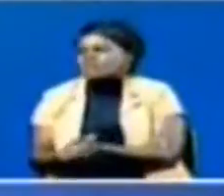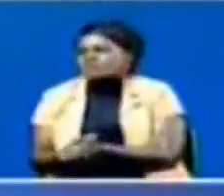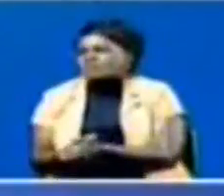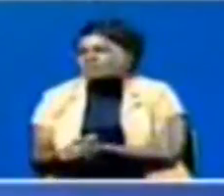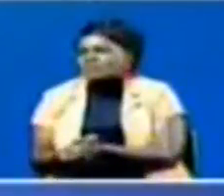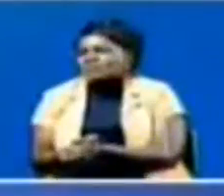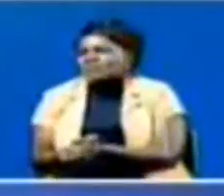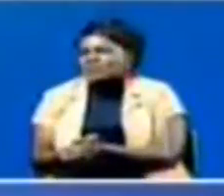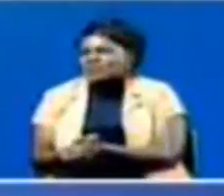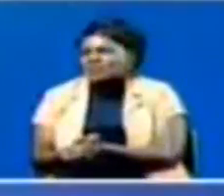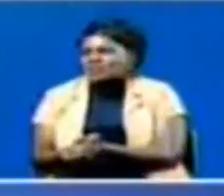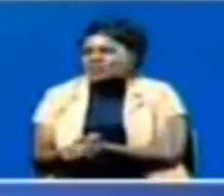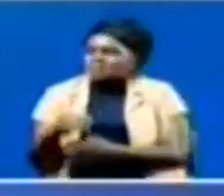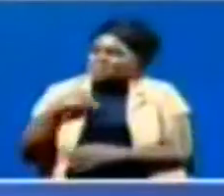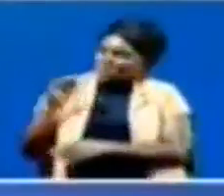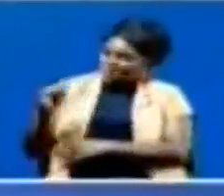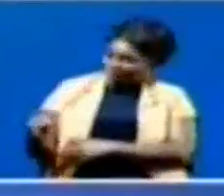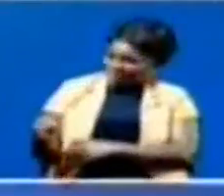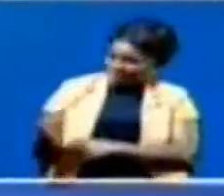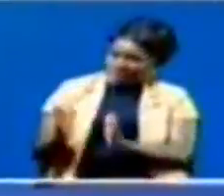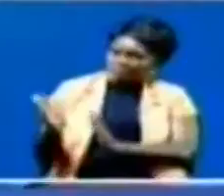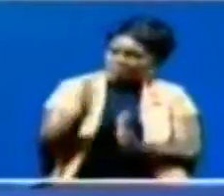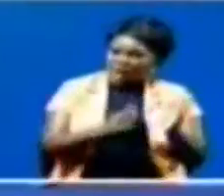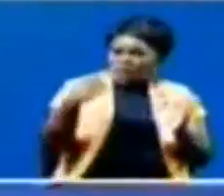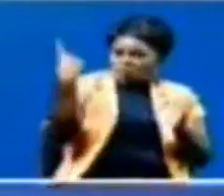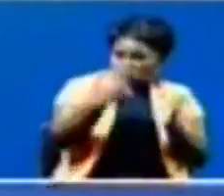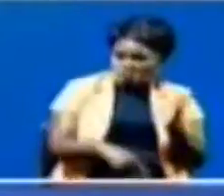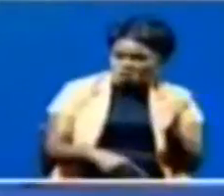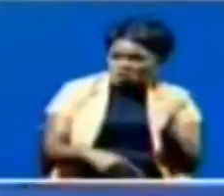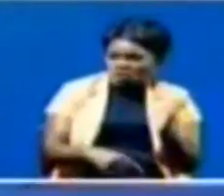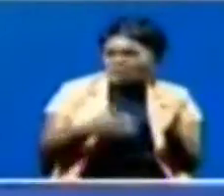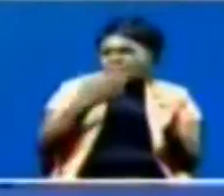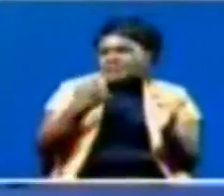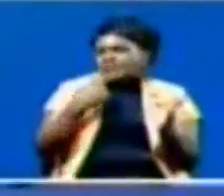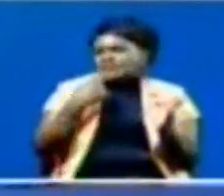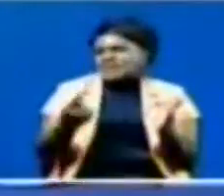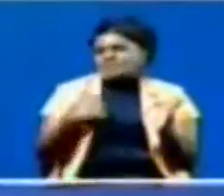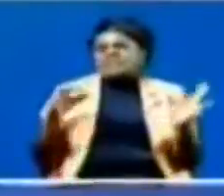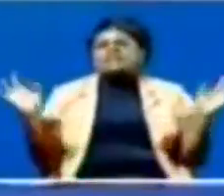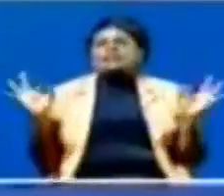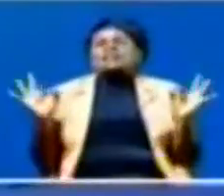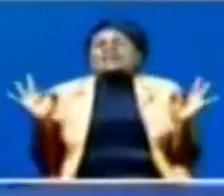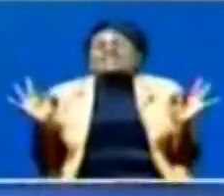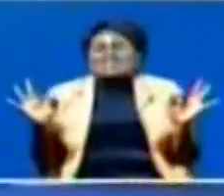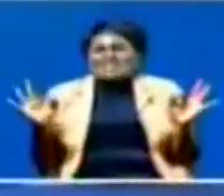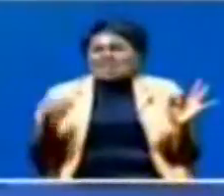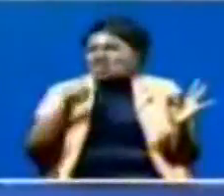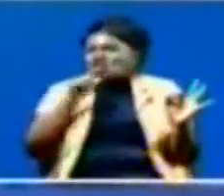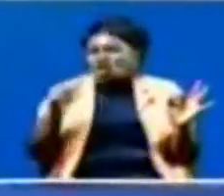basi nyanya nikuuliza umempangia nini mkeo hata fadhali ungesema nina surprise. Walai, sio kusema